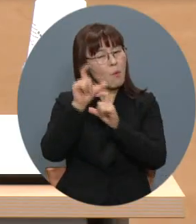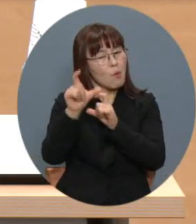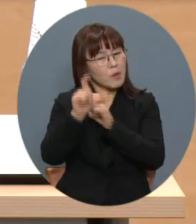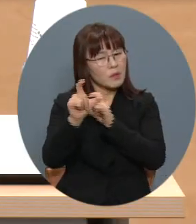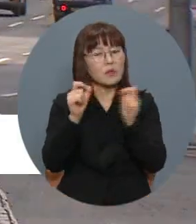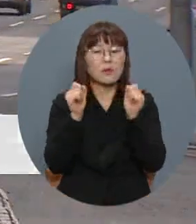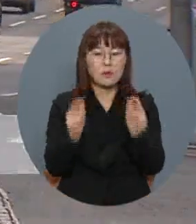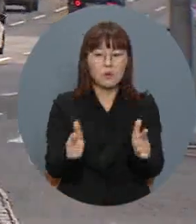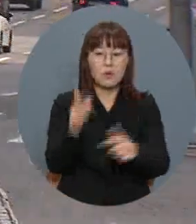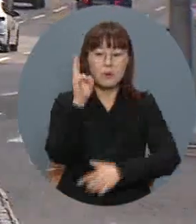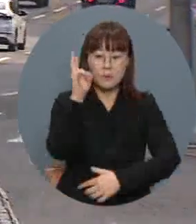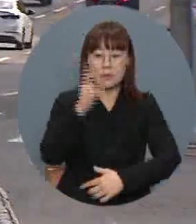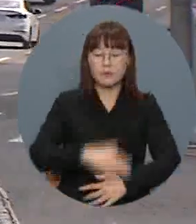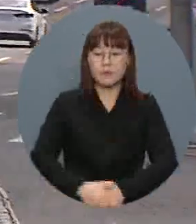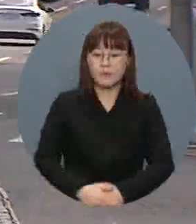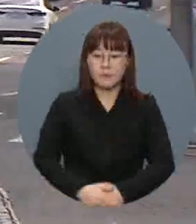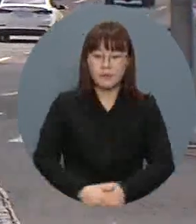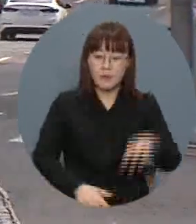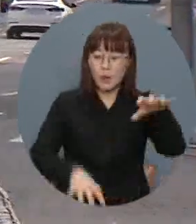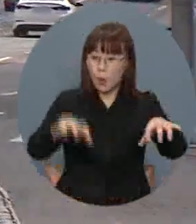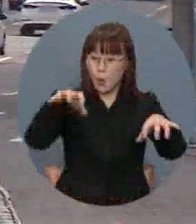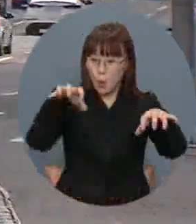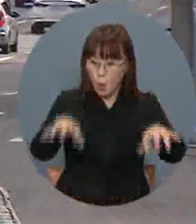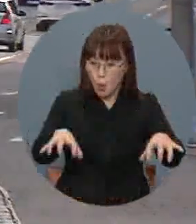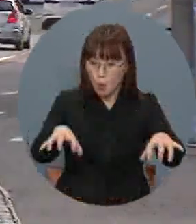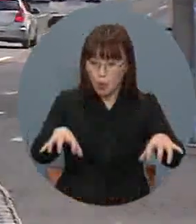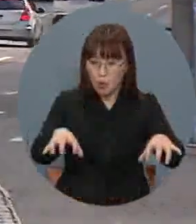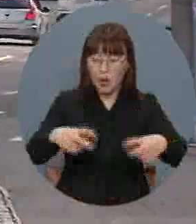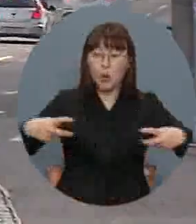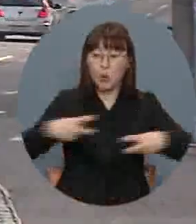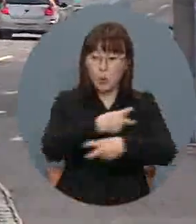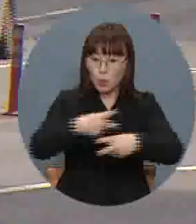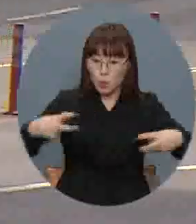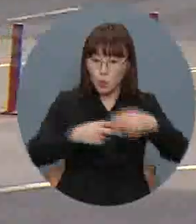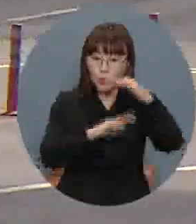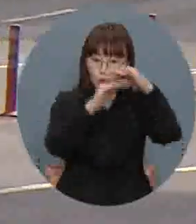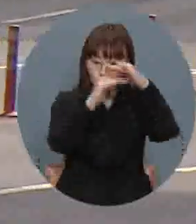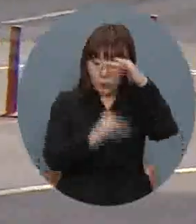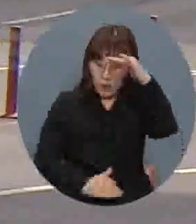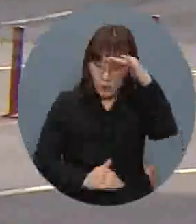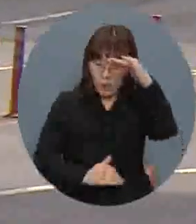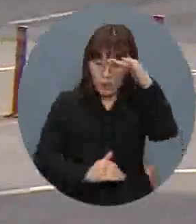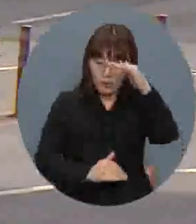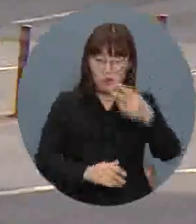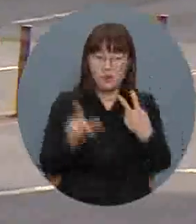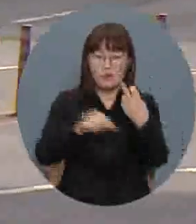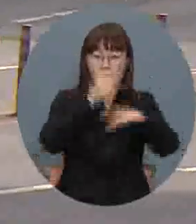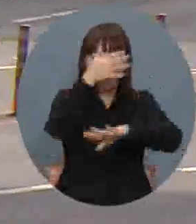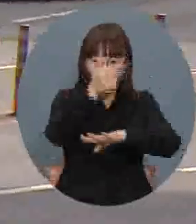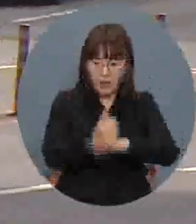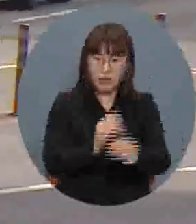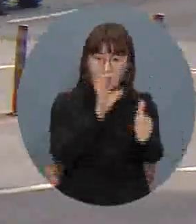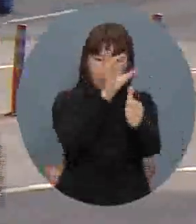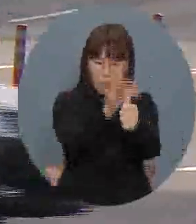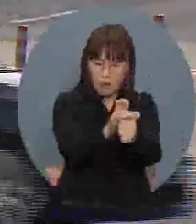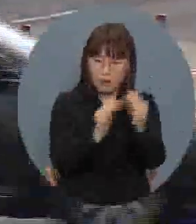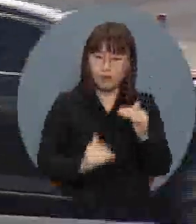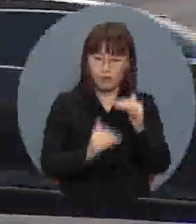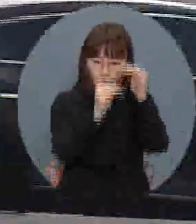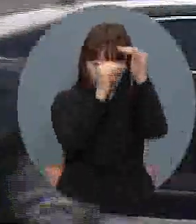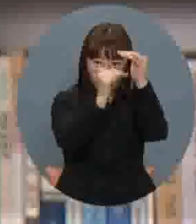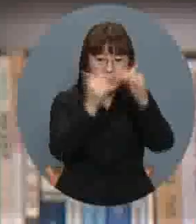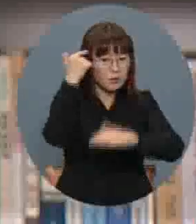기회가 아니겠나. 두 지자체는 광역교통 등 사안은 연말까지 세부 용역을 거쳐 진행한다는